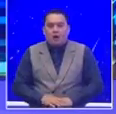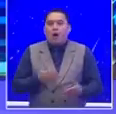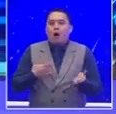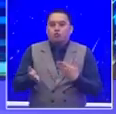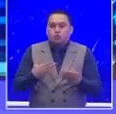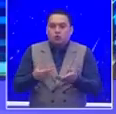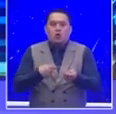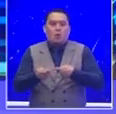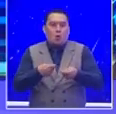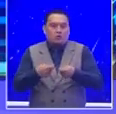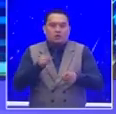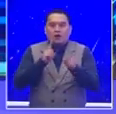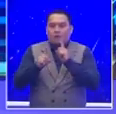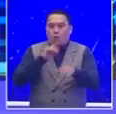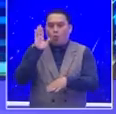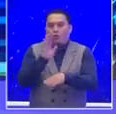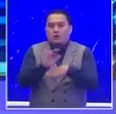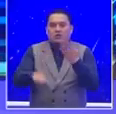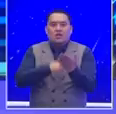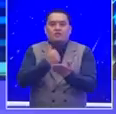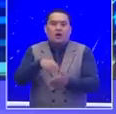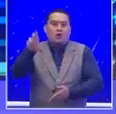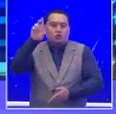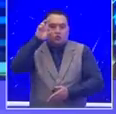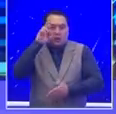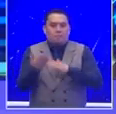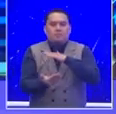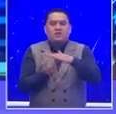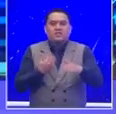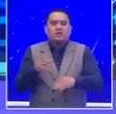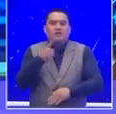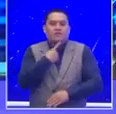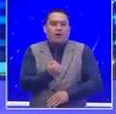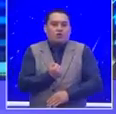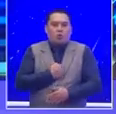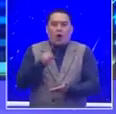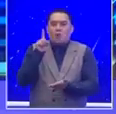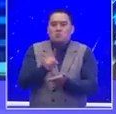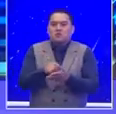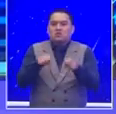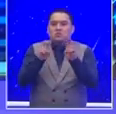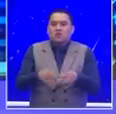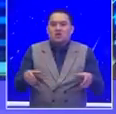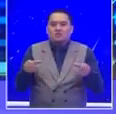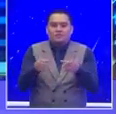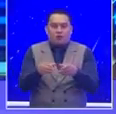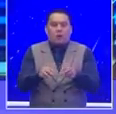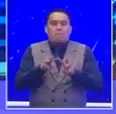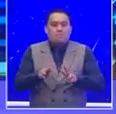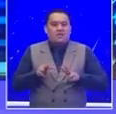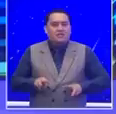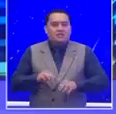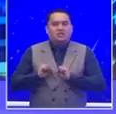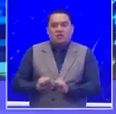Обсудили на правительственном селекторе указ главы государства о призыве всех военнообязанных на специальные сборы. Министр обороны Нурлан